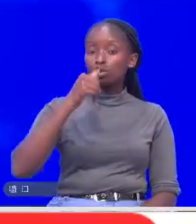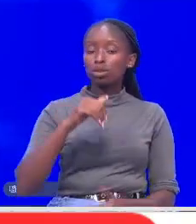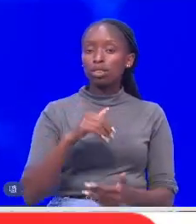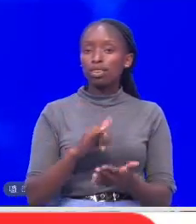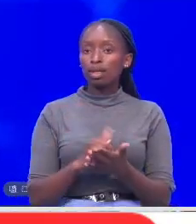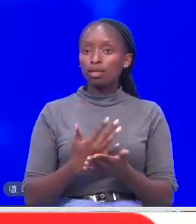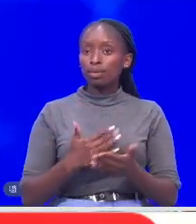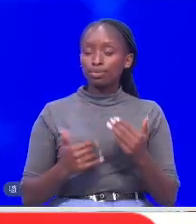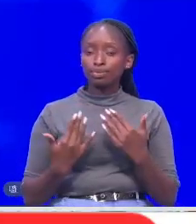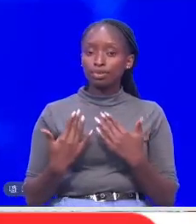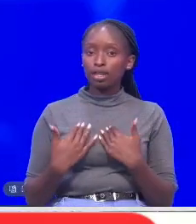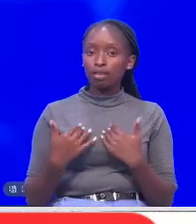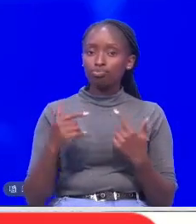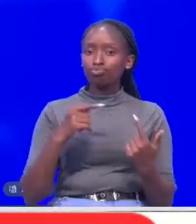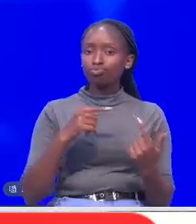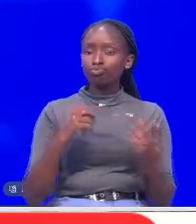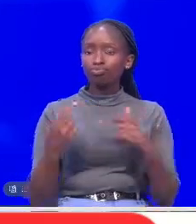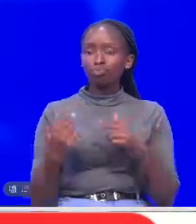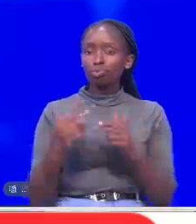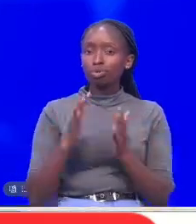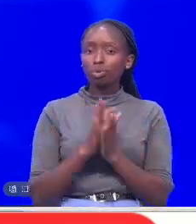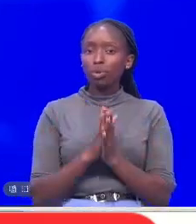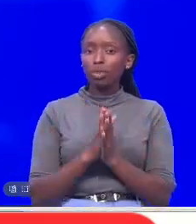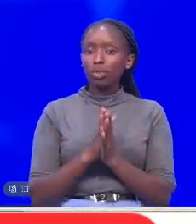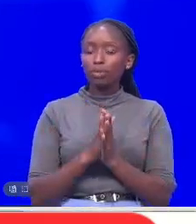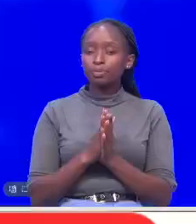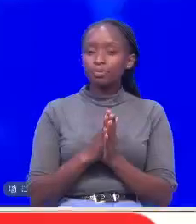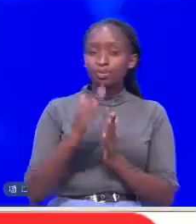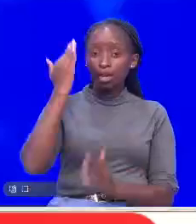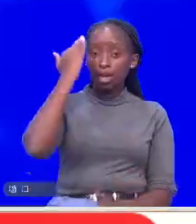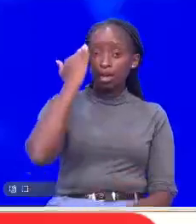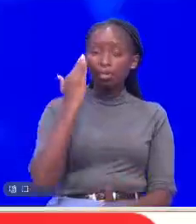serikali na mahakama, swala ambalo imevutia hisia mseto